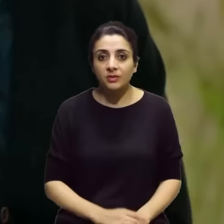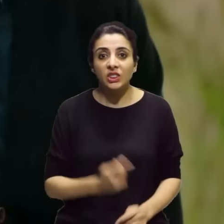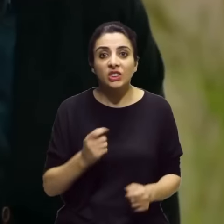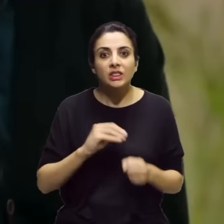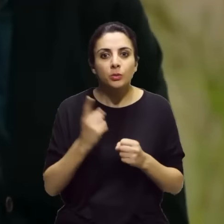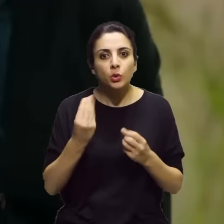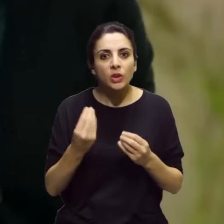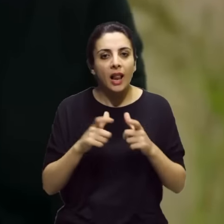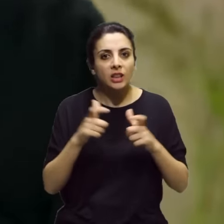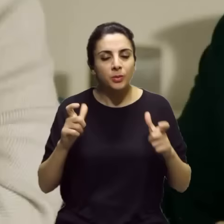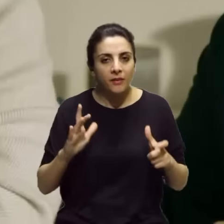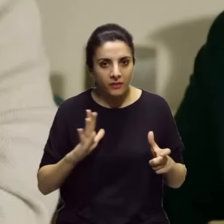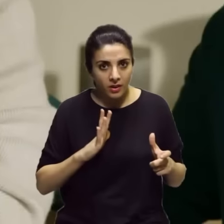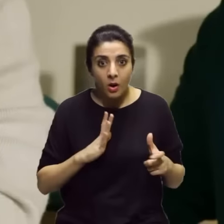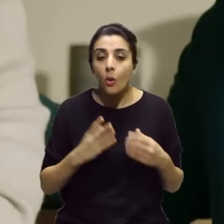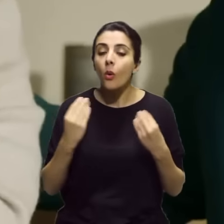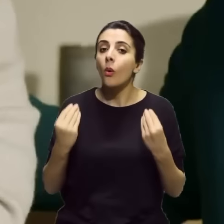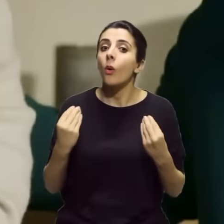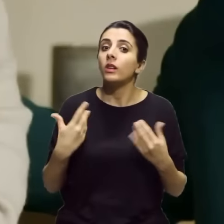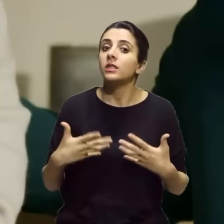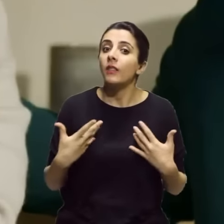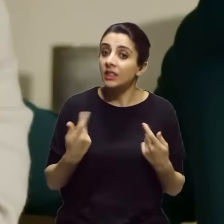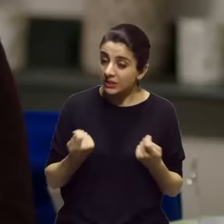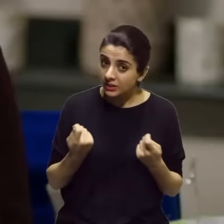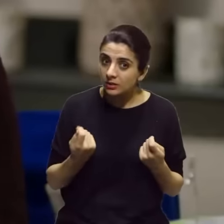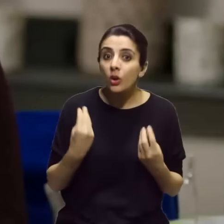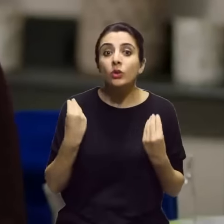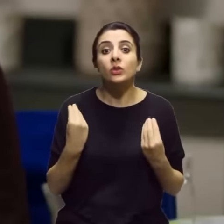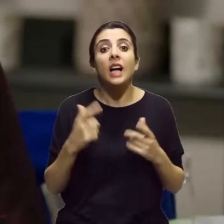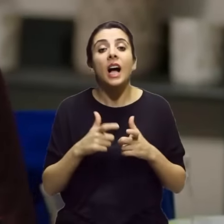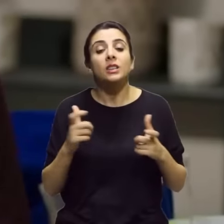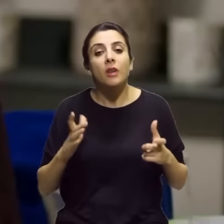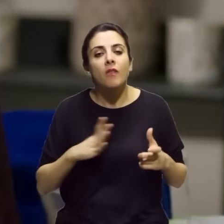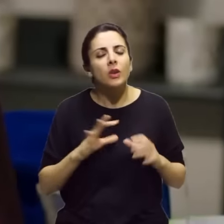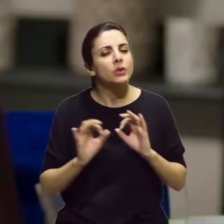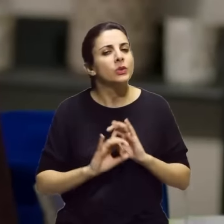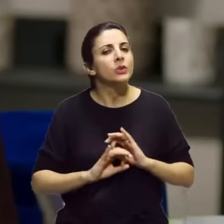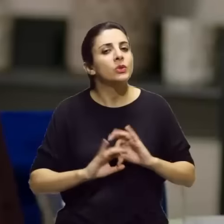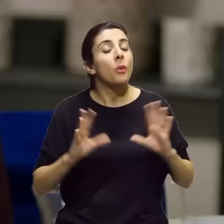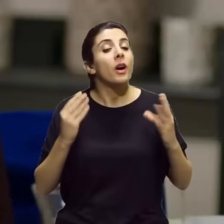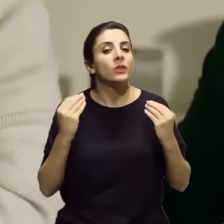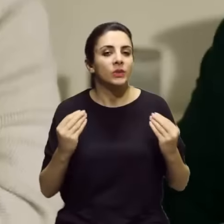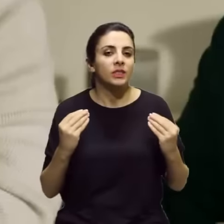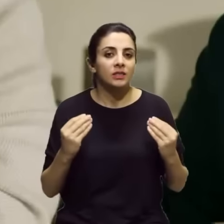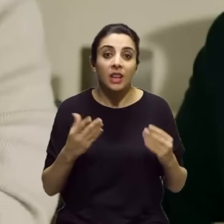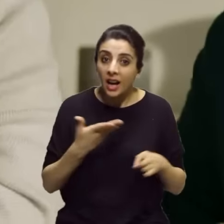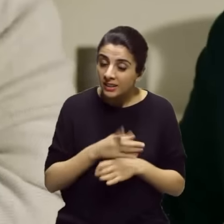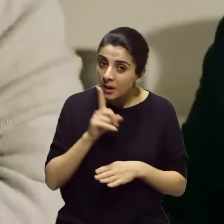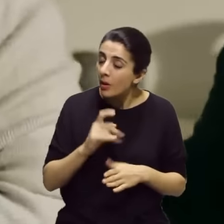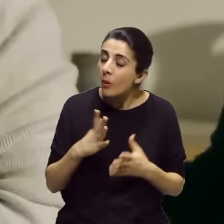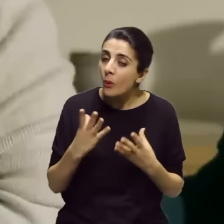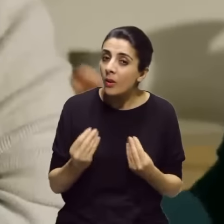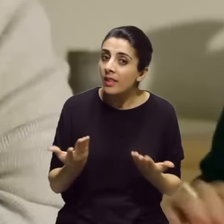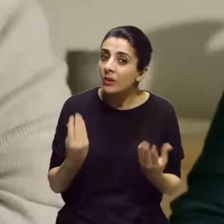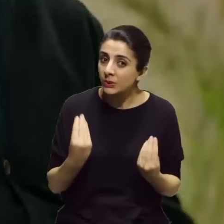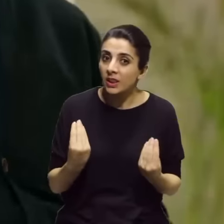İşle ilgili güzel gelişmeler var. Oh, işle ilgili mi? Hem de çok güzel gelişmeler, öyle böyle değil. Çok güzel. Allah Allah. E